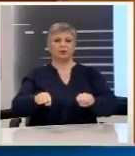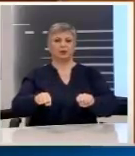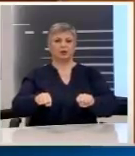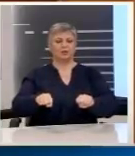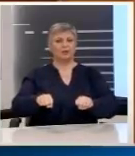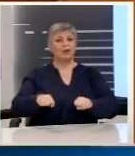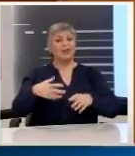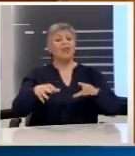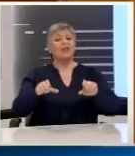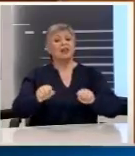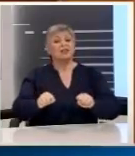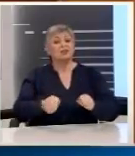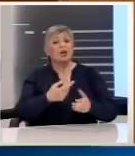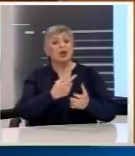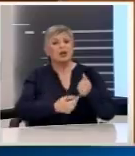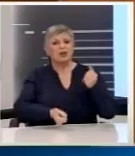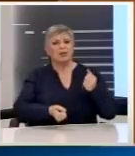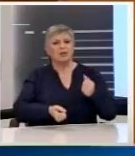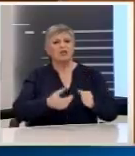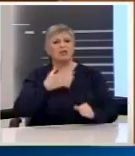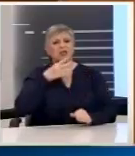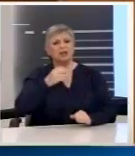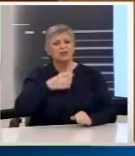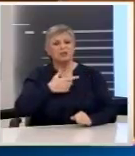Από εκεί πηγάζει και το άγχος,